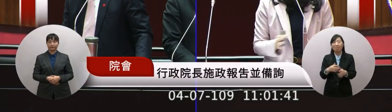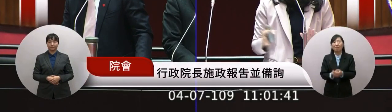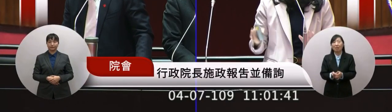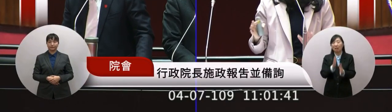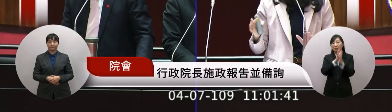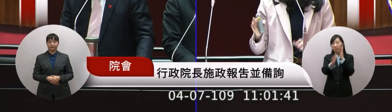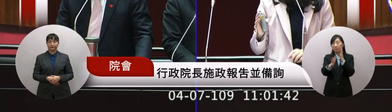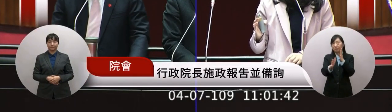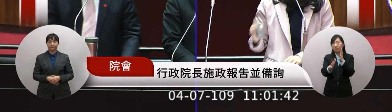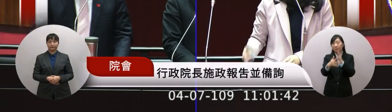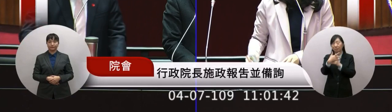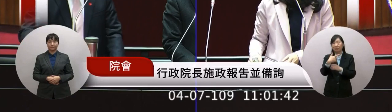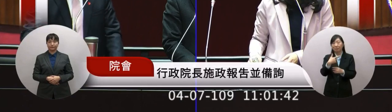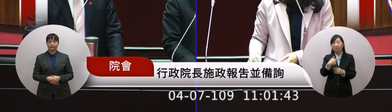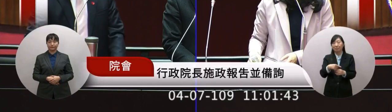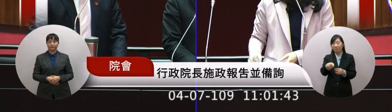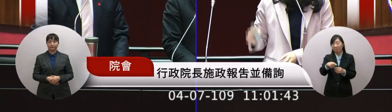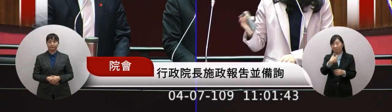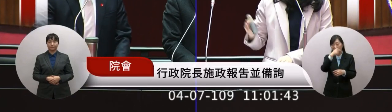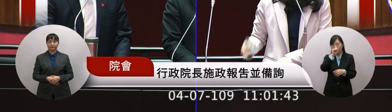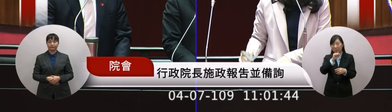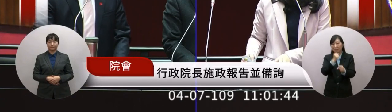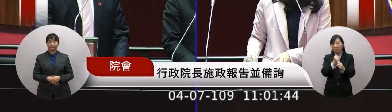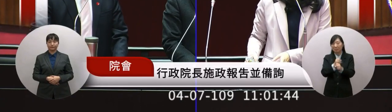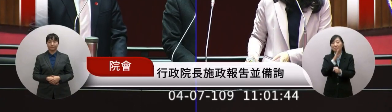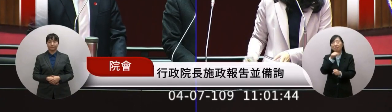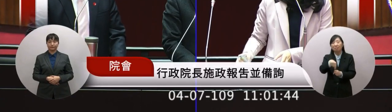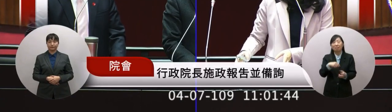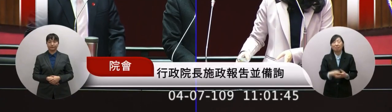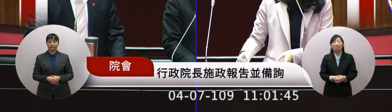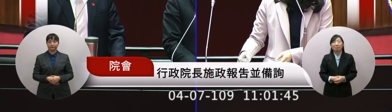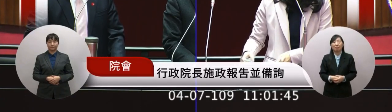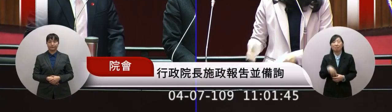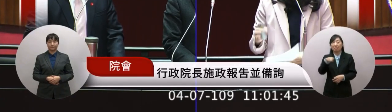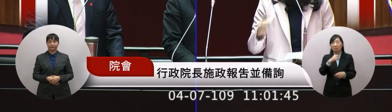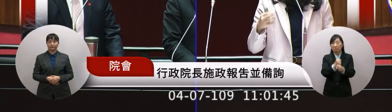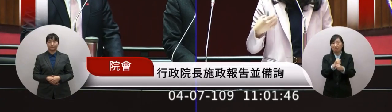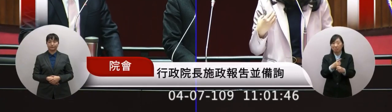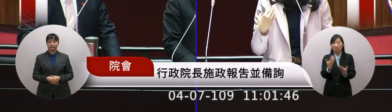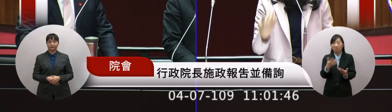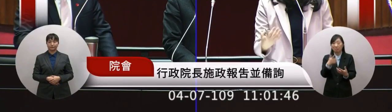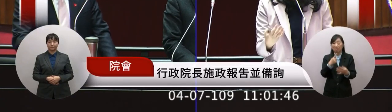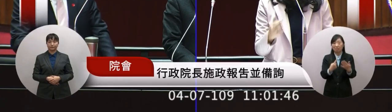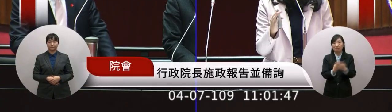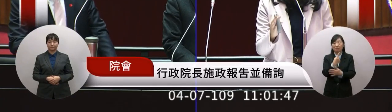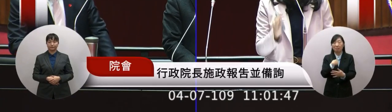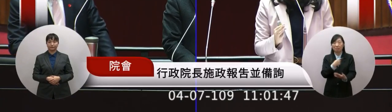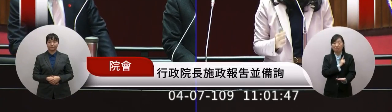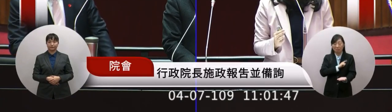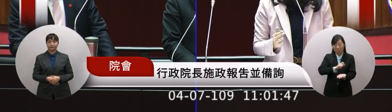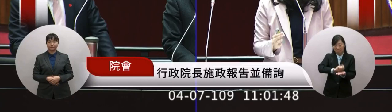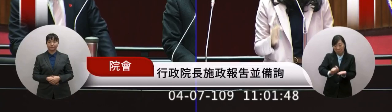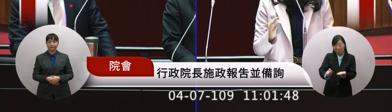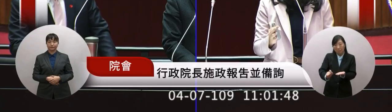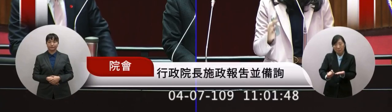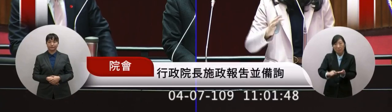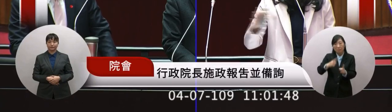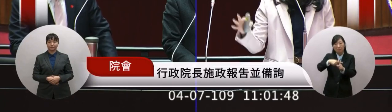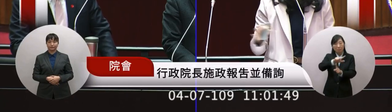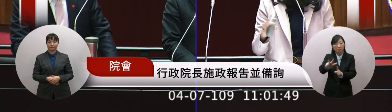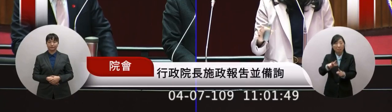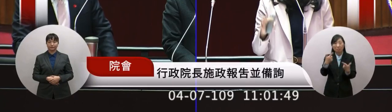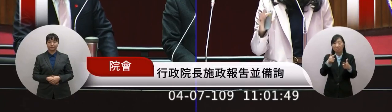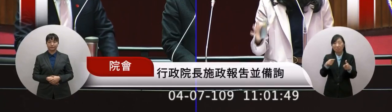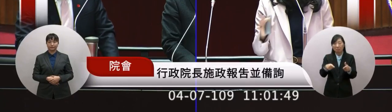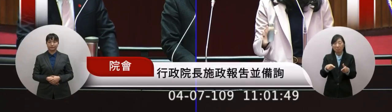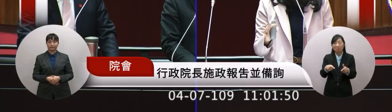排名最好的一个职业。那这个职业呢，其实它不只是担任自己就是在写程式搭这么狭义而已，它包含说各